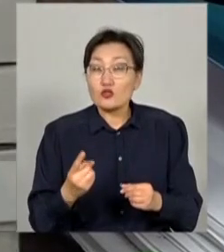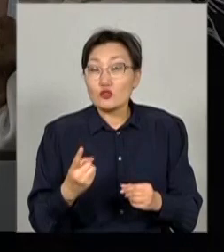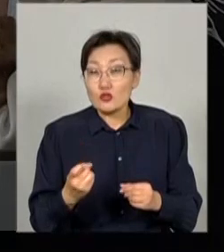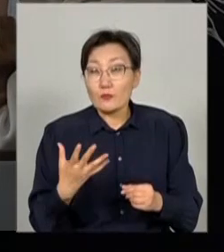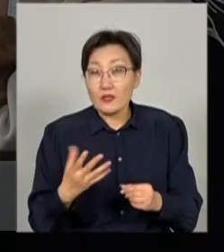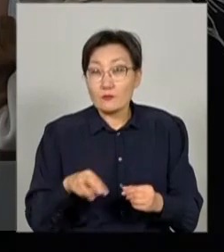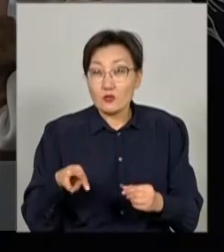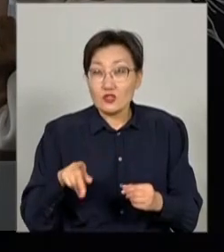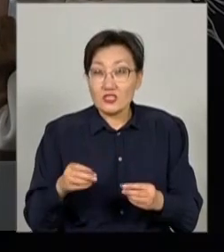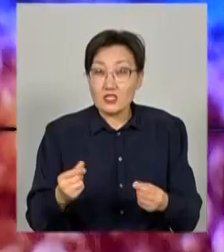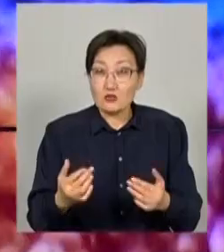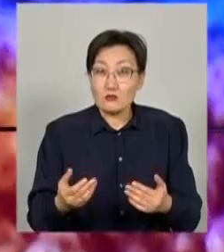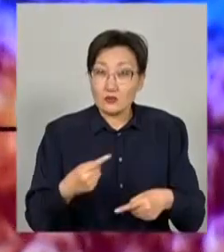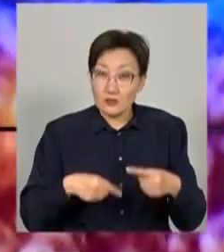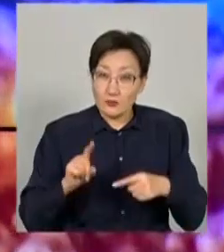еді.